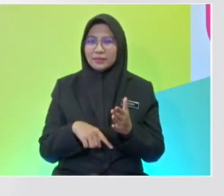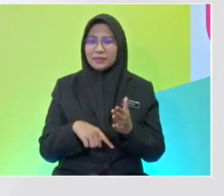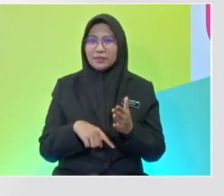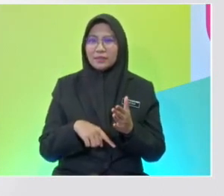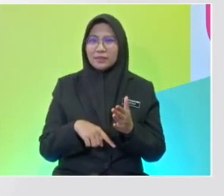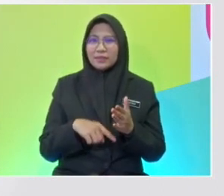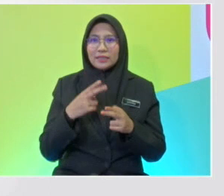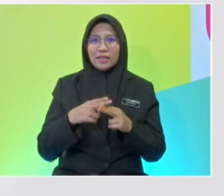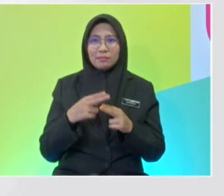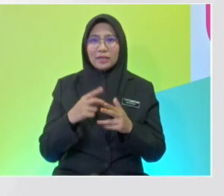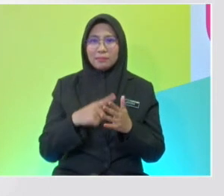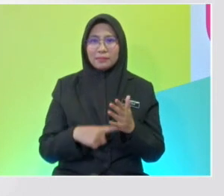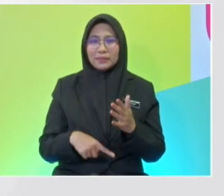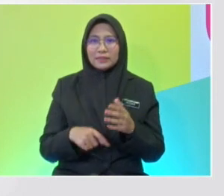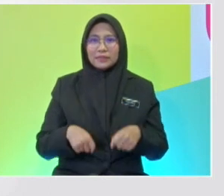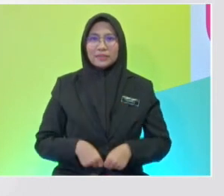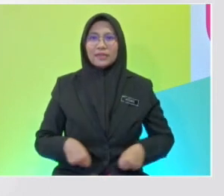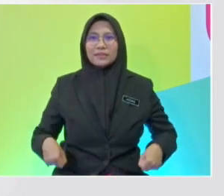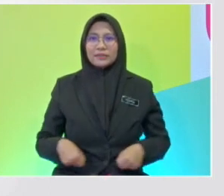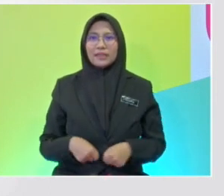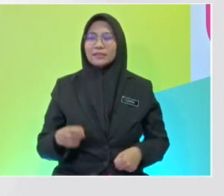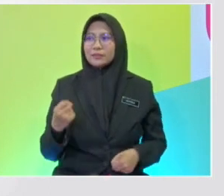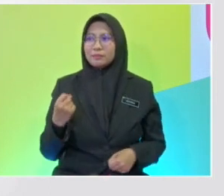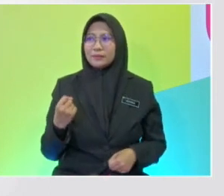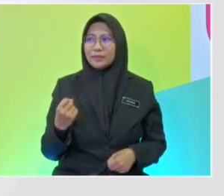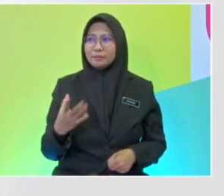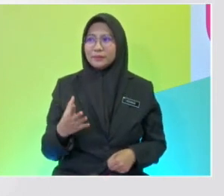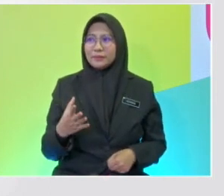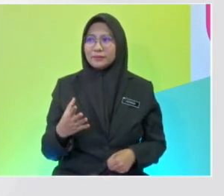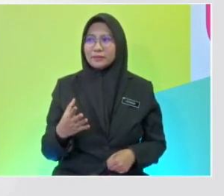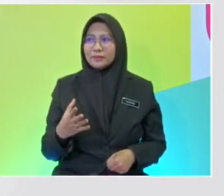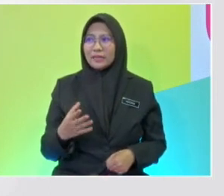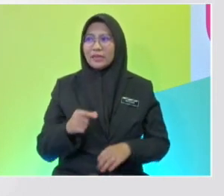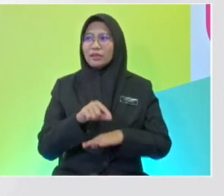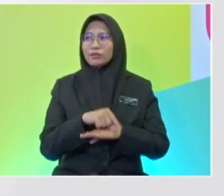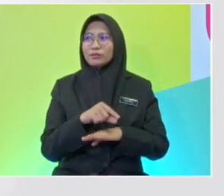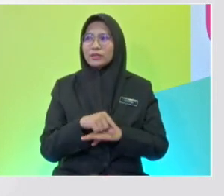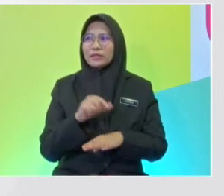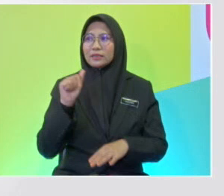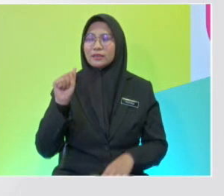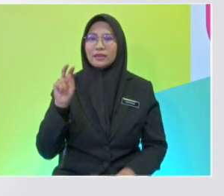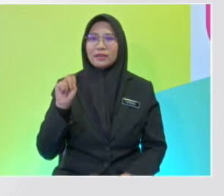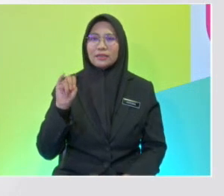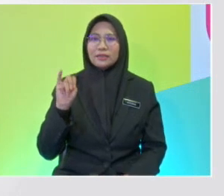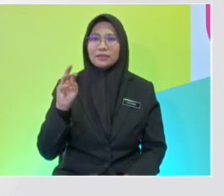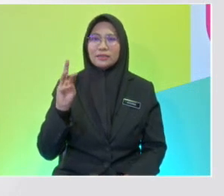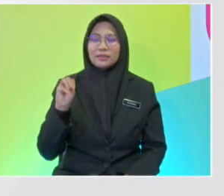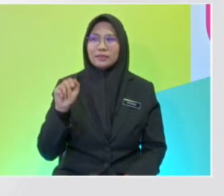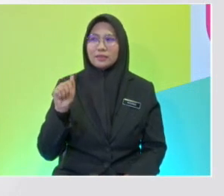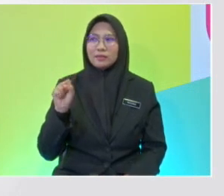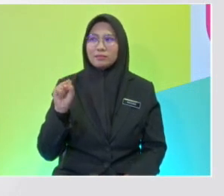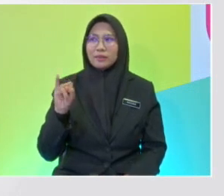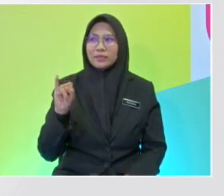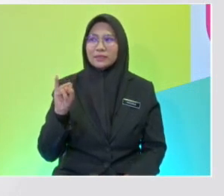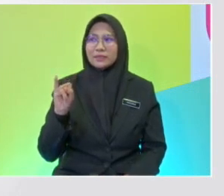kita integrasikan dengan Animasi Indonesia menggunakan animasi VN dan begitu adalah